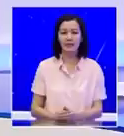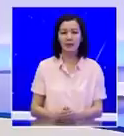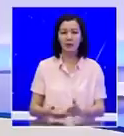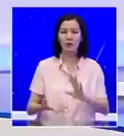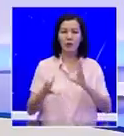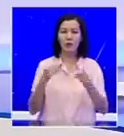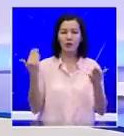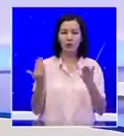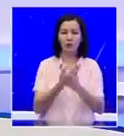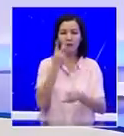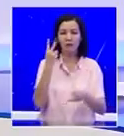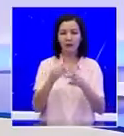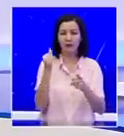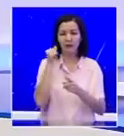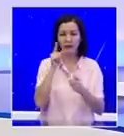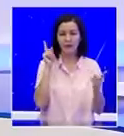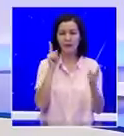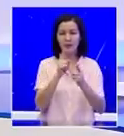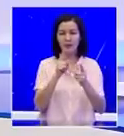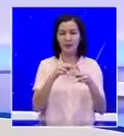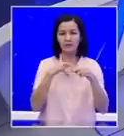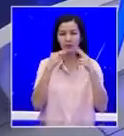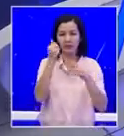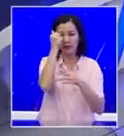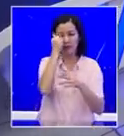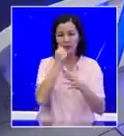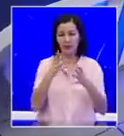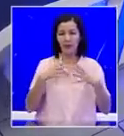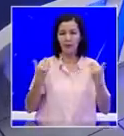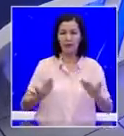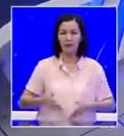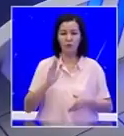Бүгінге келіп түскен ақпараттар легі осындай. Назарларыңызға рахмет. Келесі